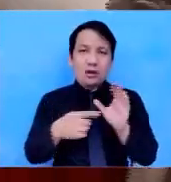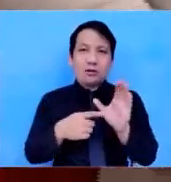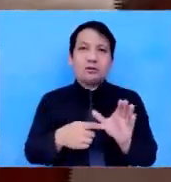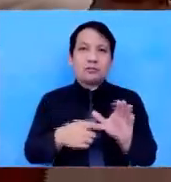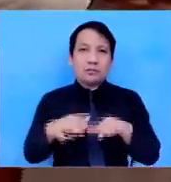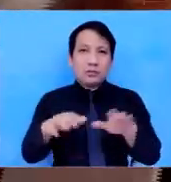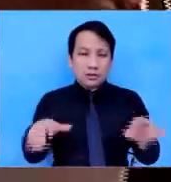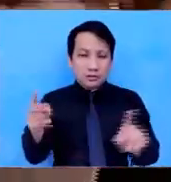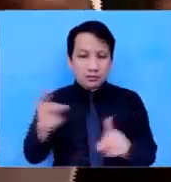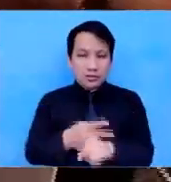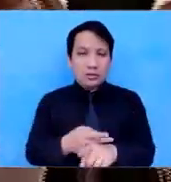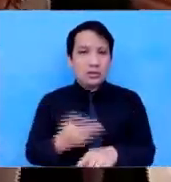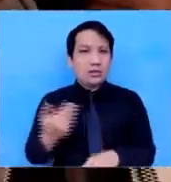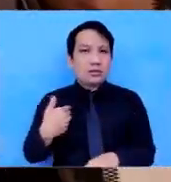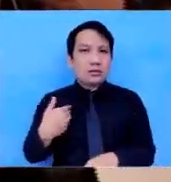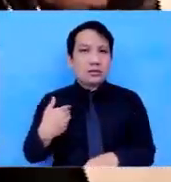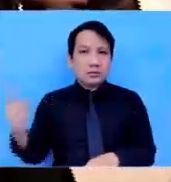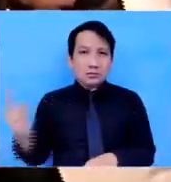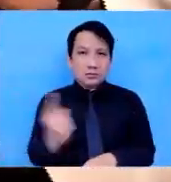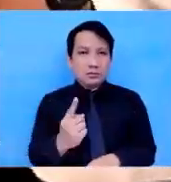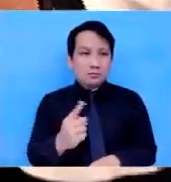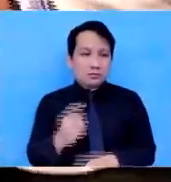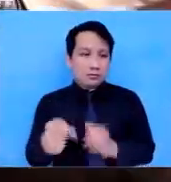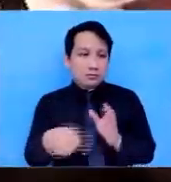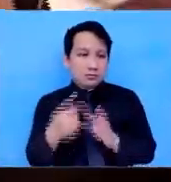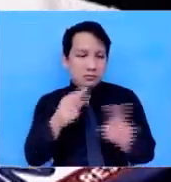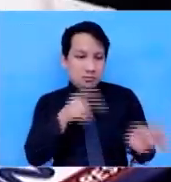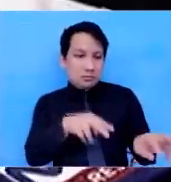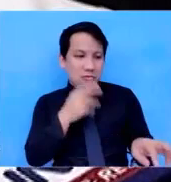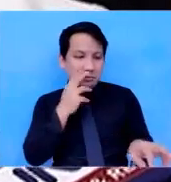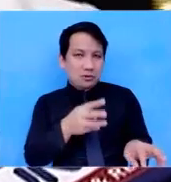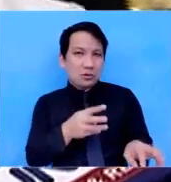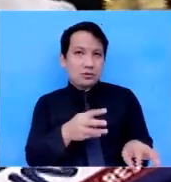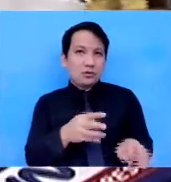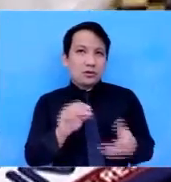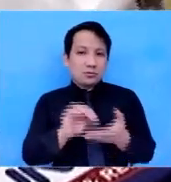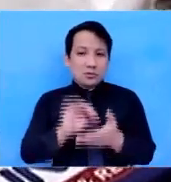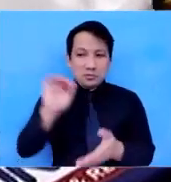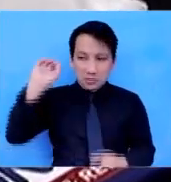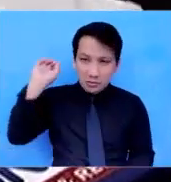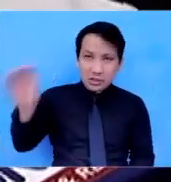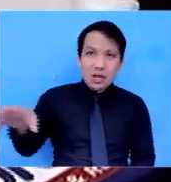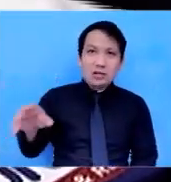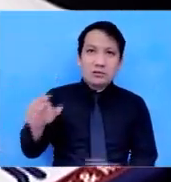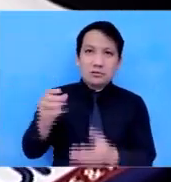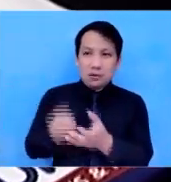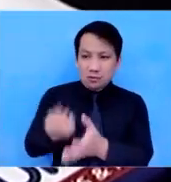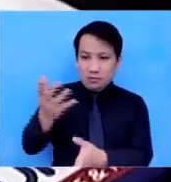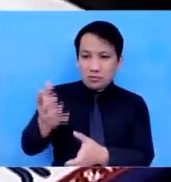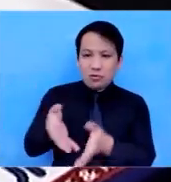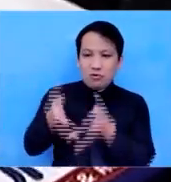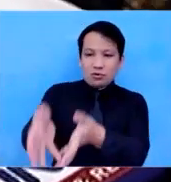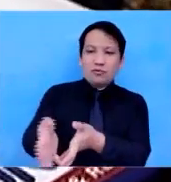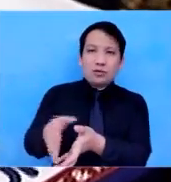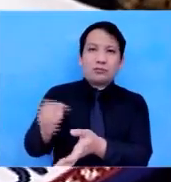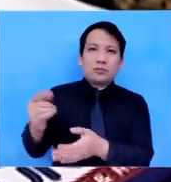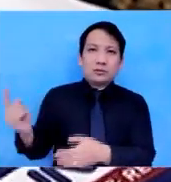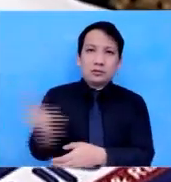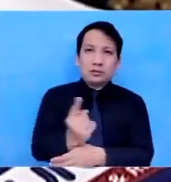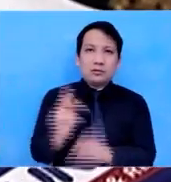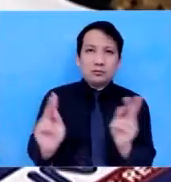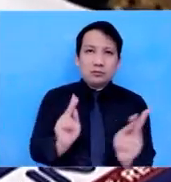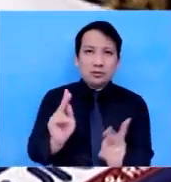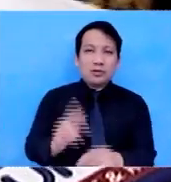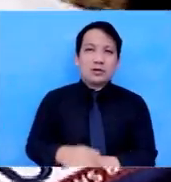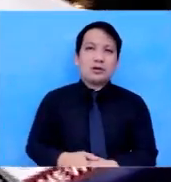biktima, napadaan o nanood lang. May tendency ang iba na itapon ang paputok o iwanan dun sa dinadaanan ng mga tao.